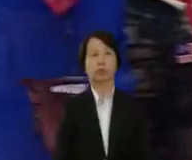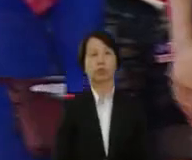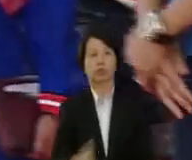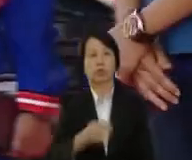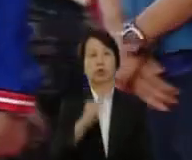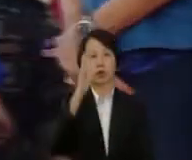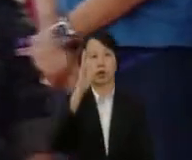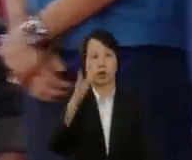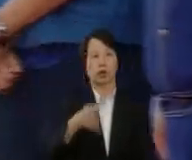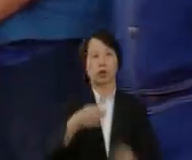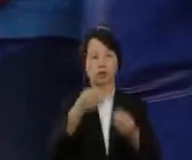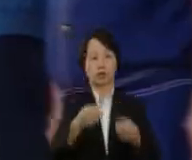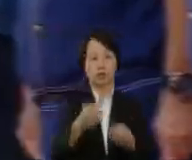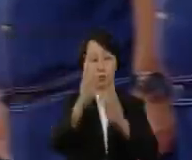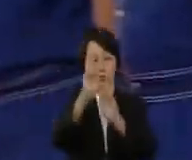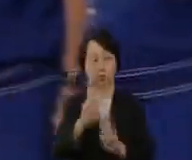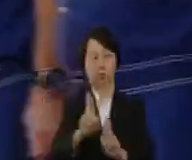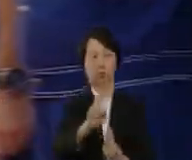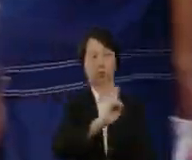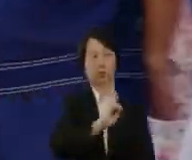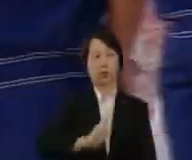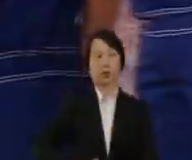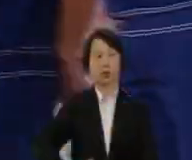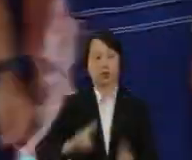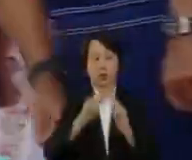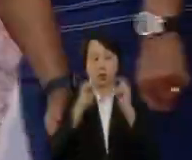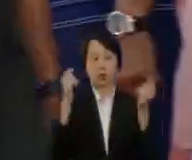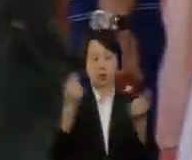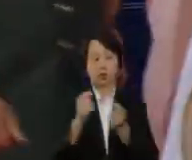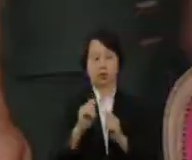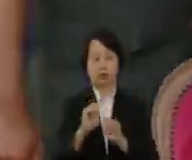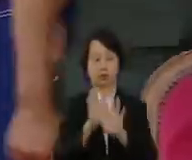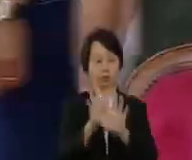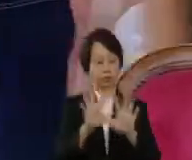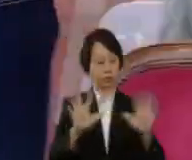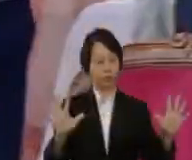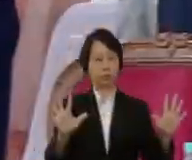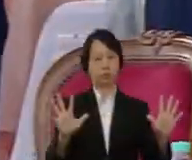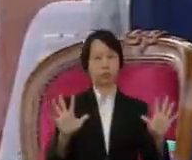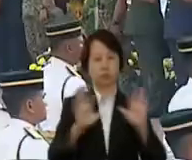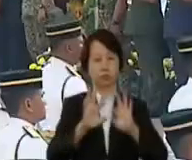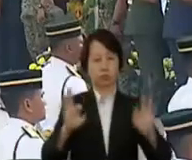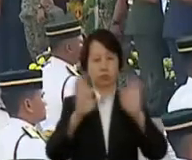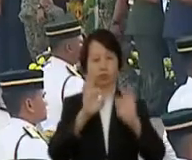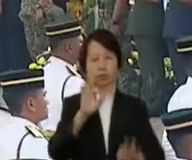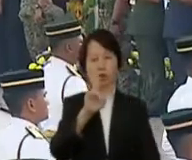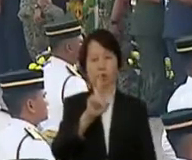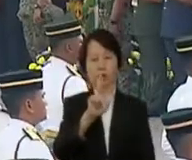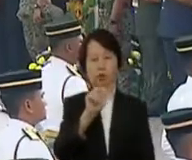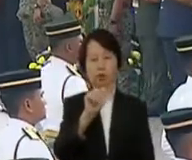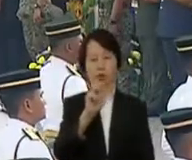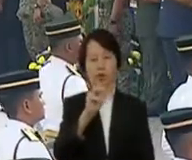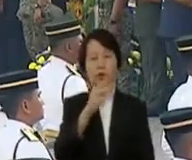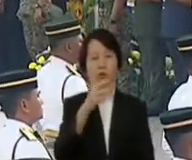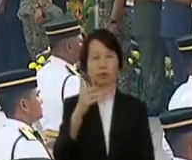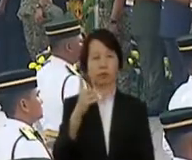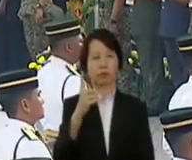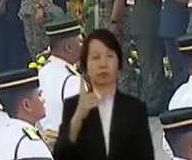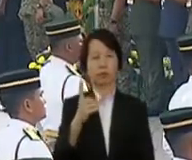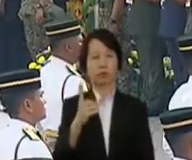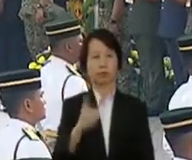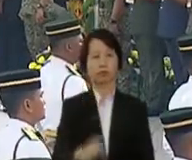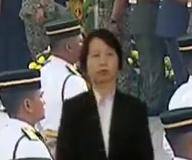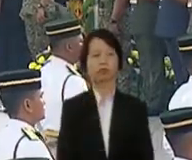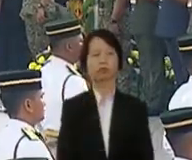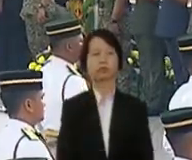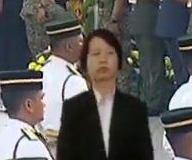dan akan diberikan hormat diraja oleh Pasukan Kawalan Kehormatan Utama Regimen Askar Melayu Diraja.